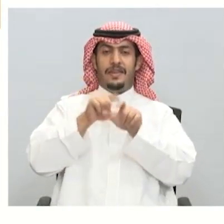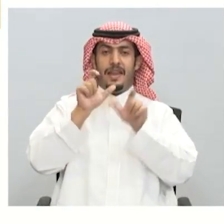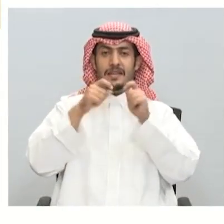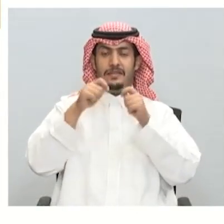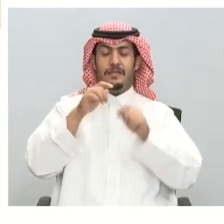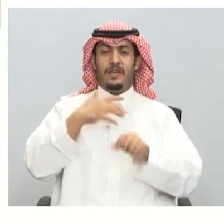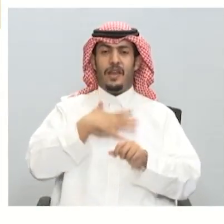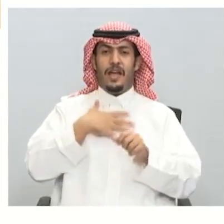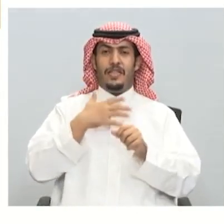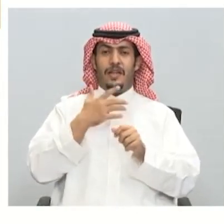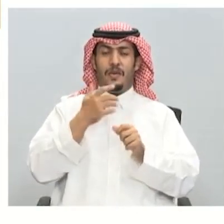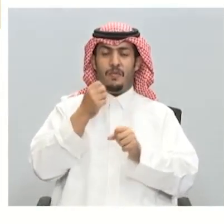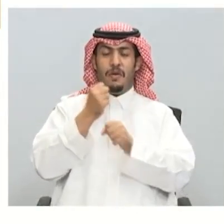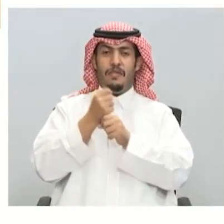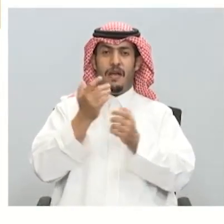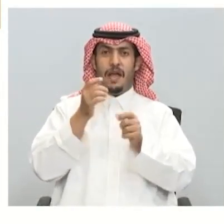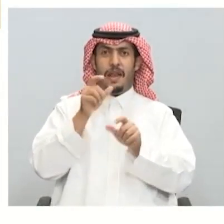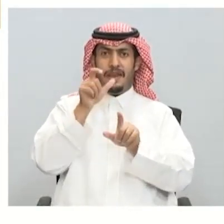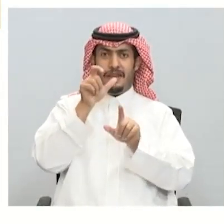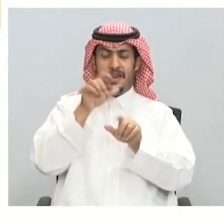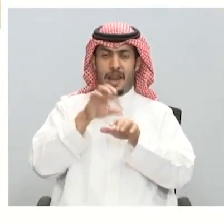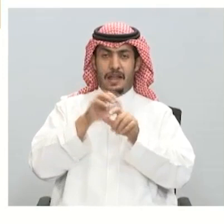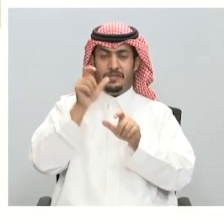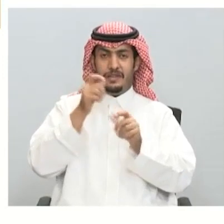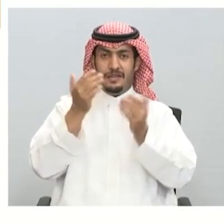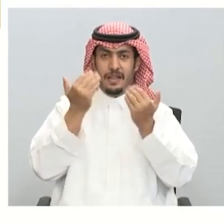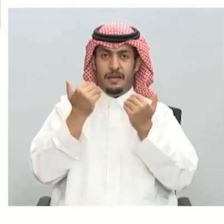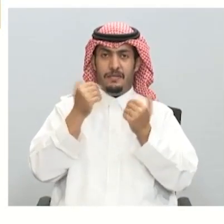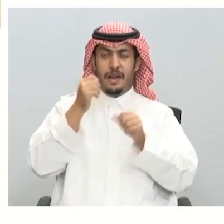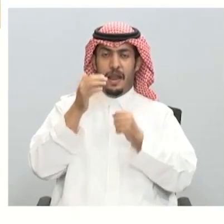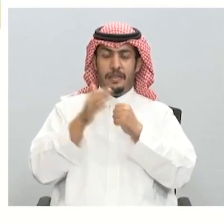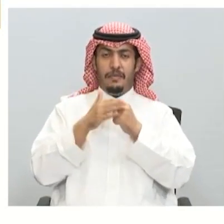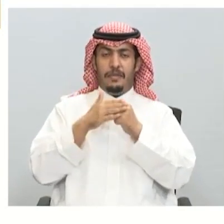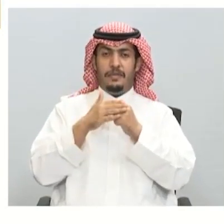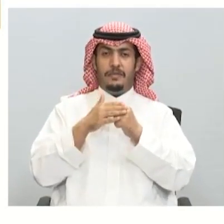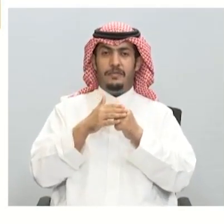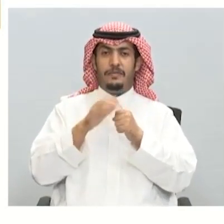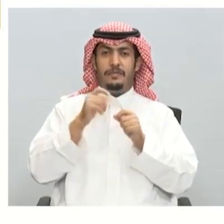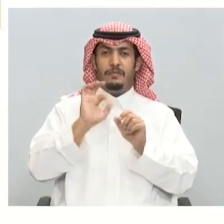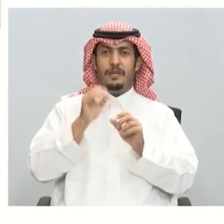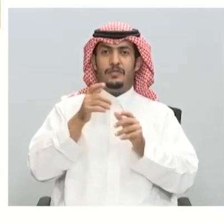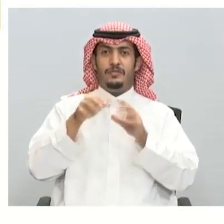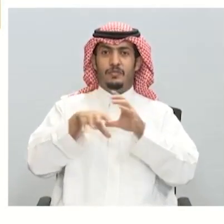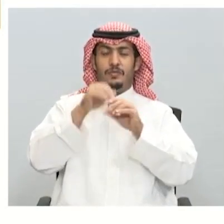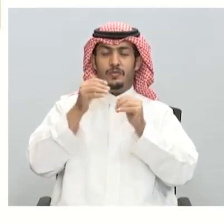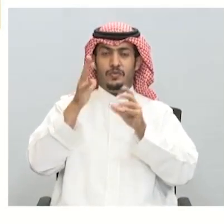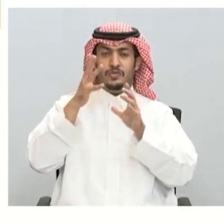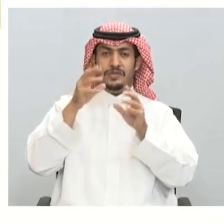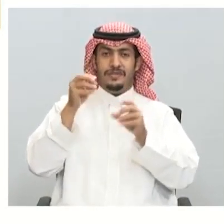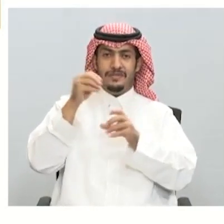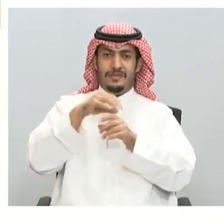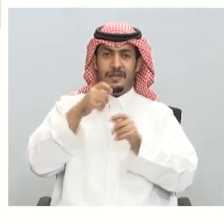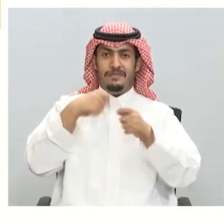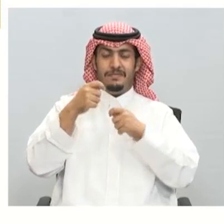تتاثر الوظائف بطلب العميل لمنتجات والخدمات في بعض الاحيان تدخل منتجات جديده على السوق فتصبح